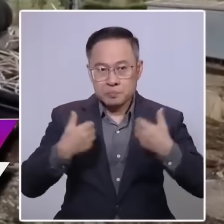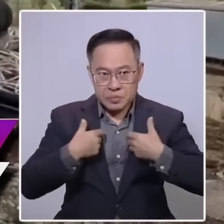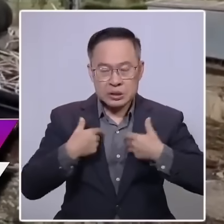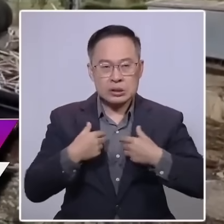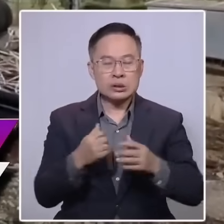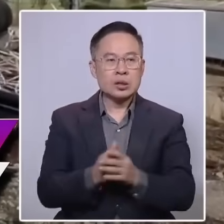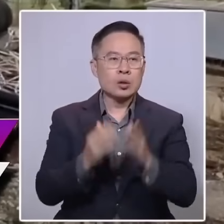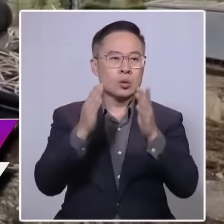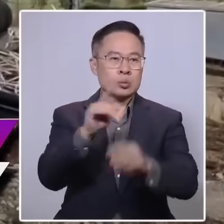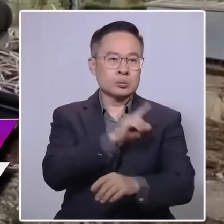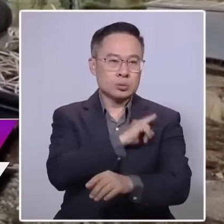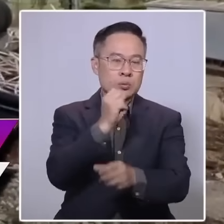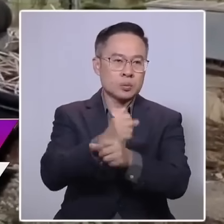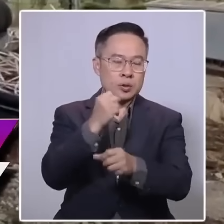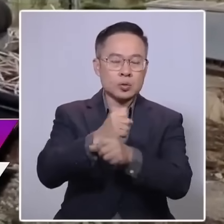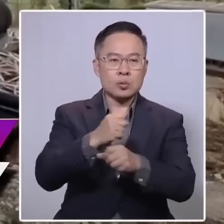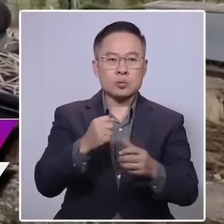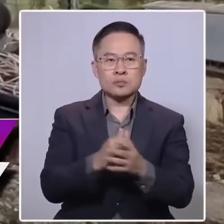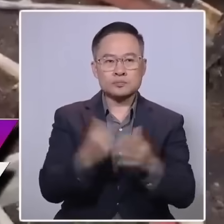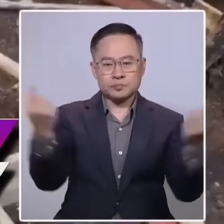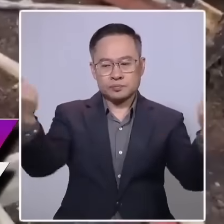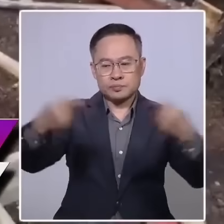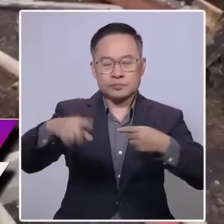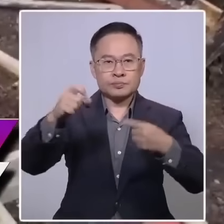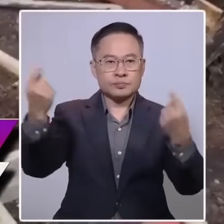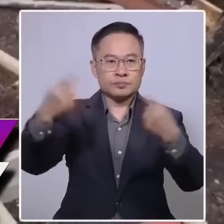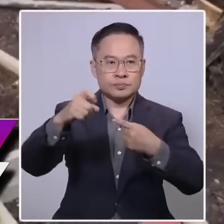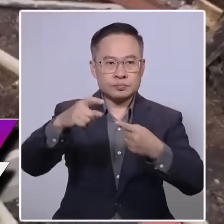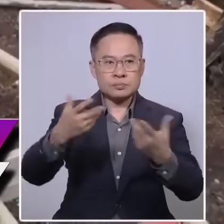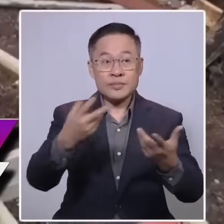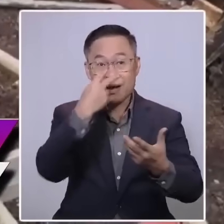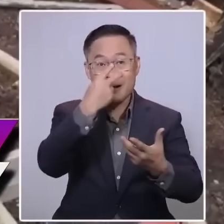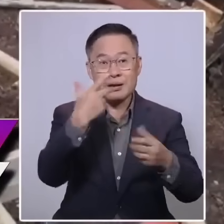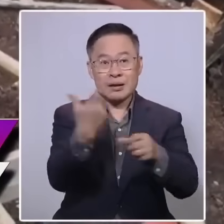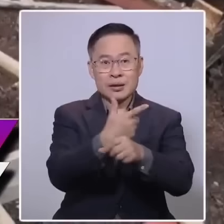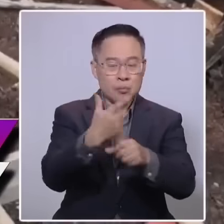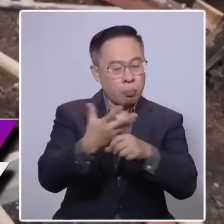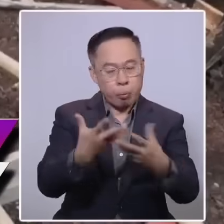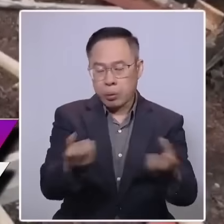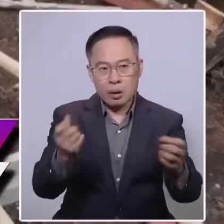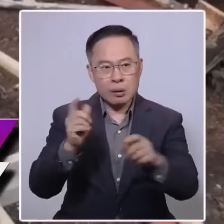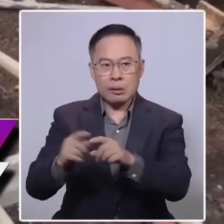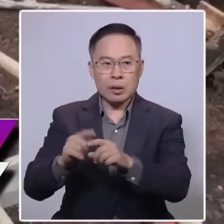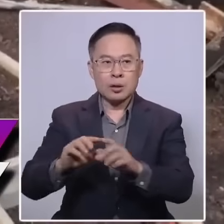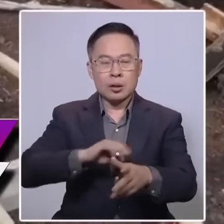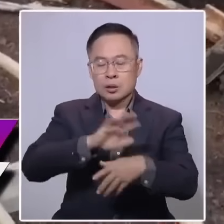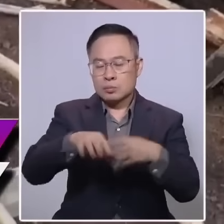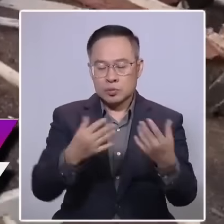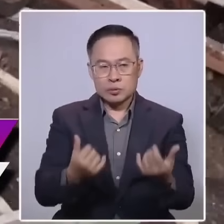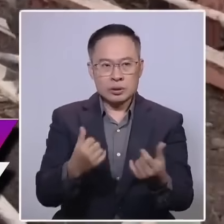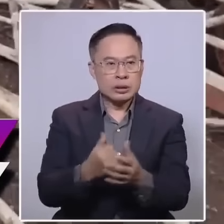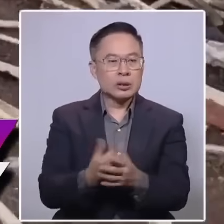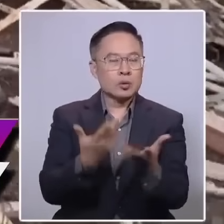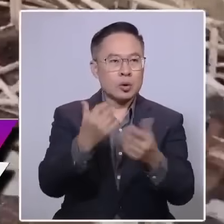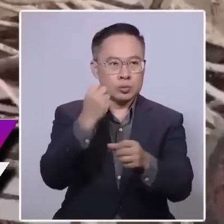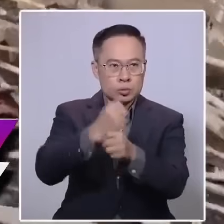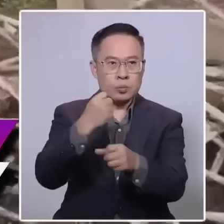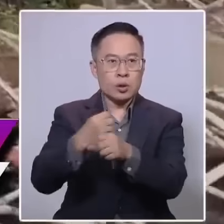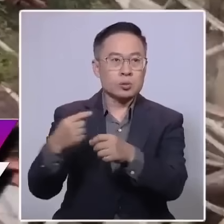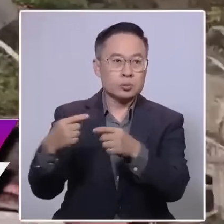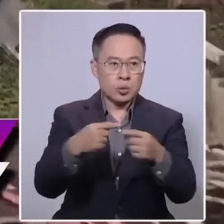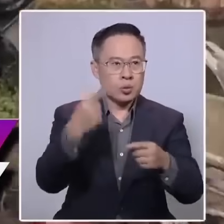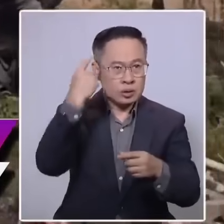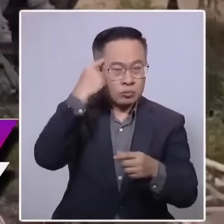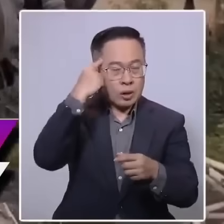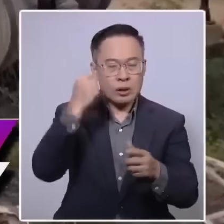ชั่วคราวคาดว่าสำหรับการเคลียร์พื้นที่ทั้งหมดแล้วก็การใช้งานน่าจะได้ตามปกติเนี่ยภายในวันนี้นะคะได้อย่าง